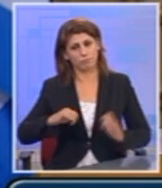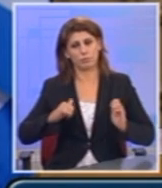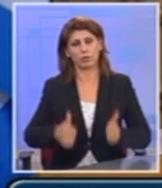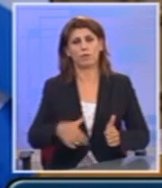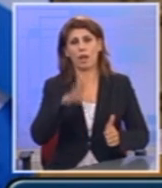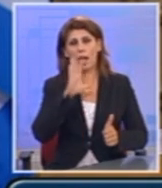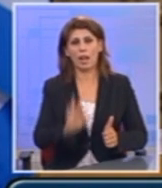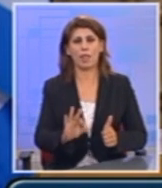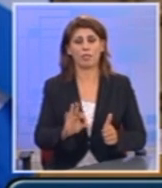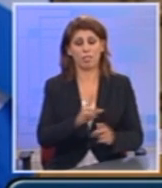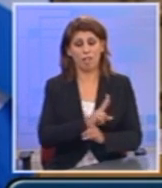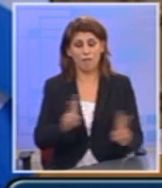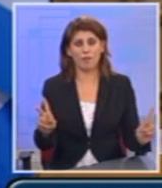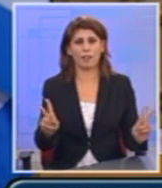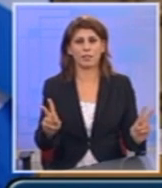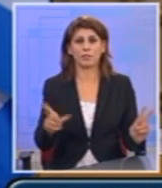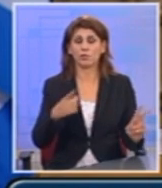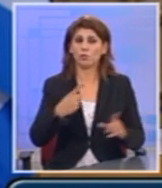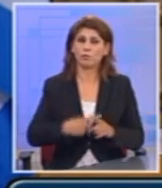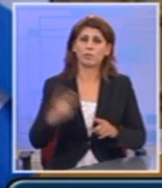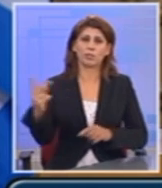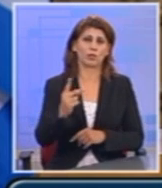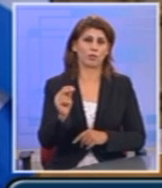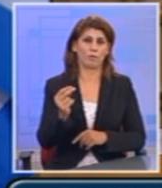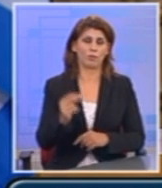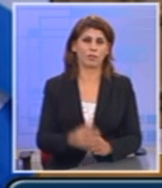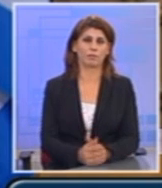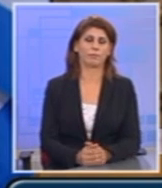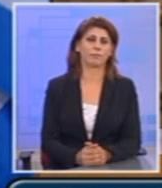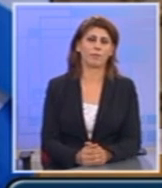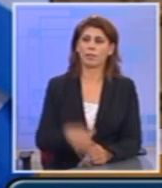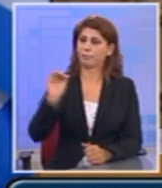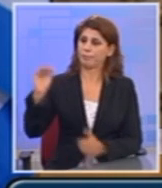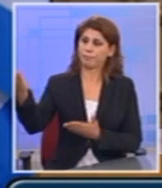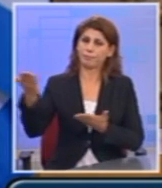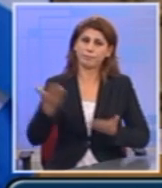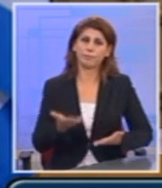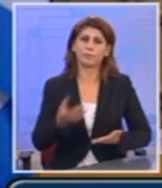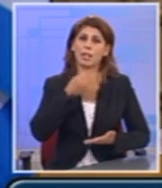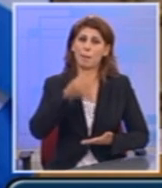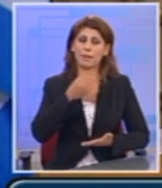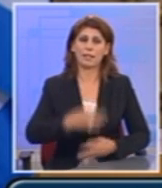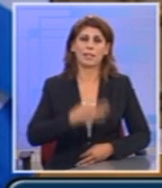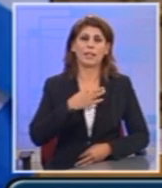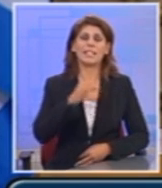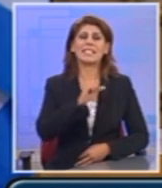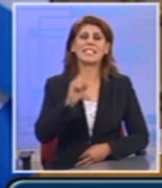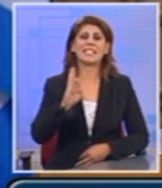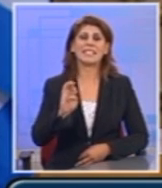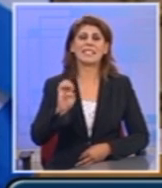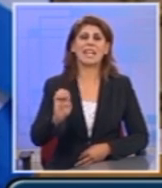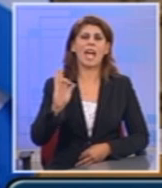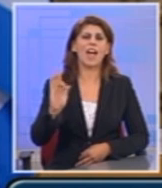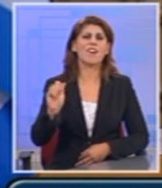αλήθειας και διαφάνειας του ελληνικού κοινοβουλίου καλώ στο βήμα τον κύριο σφας λούμινα για να